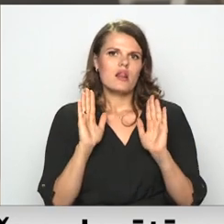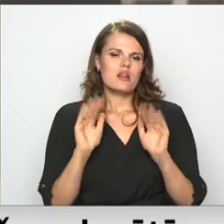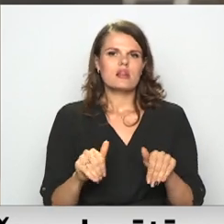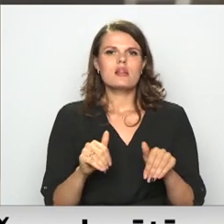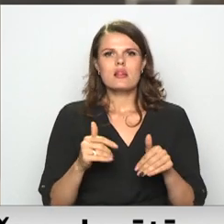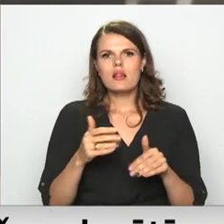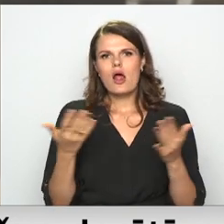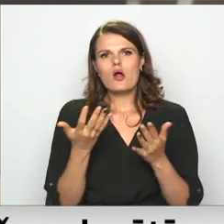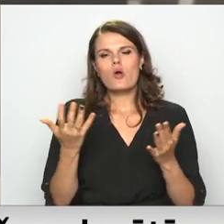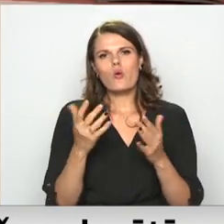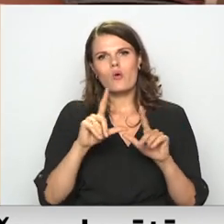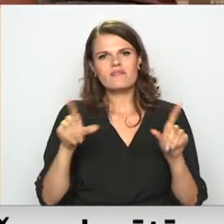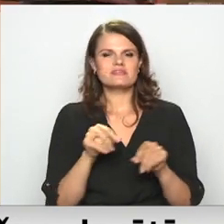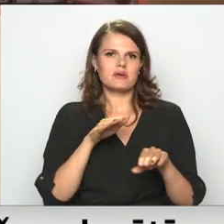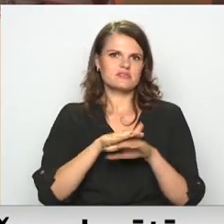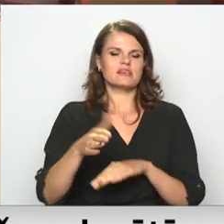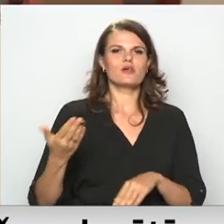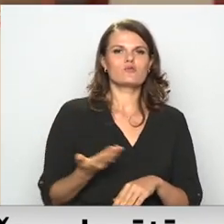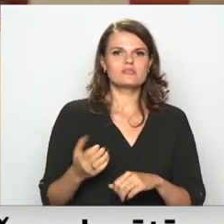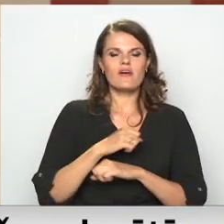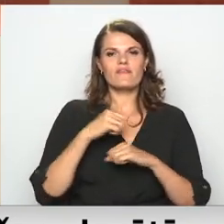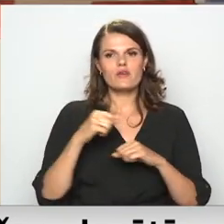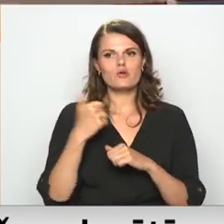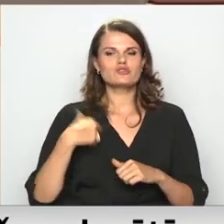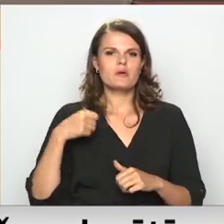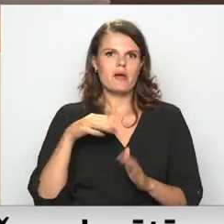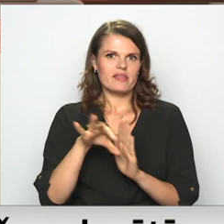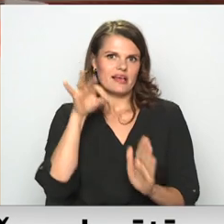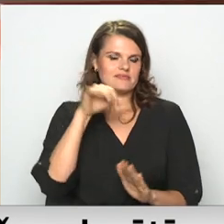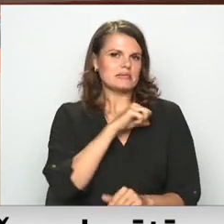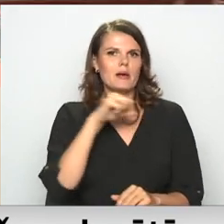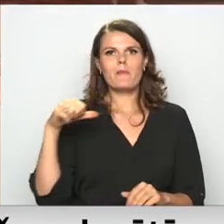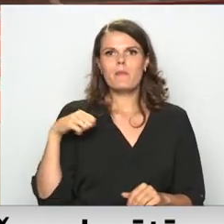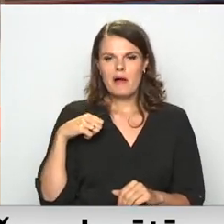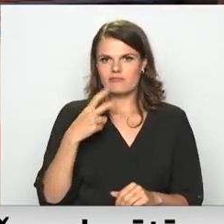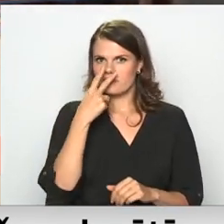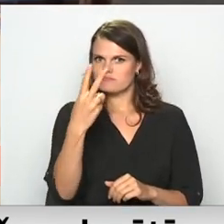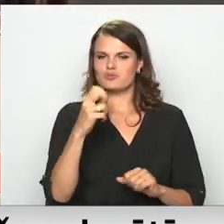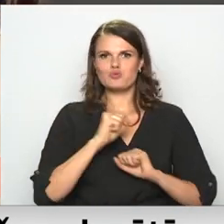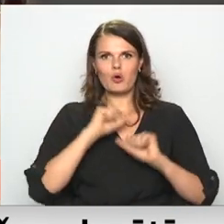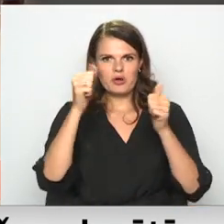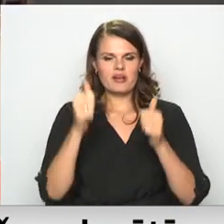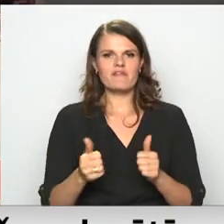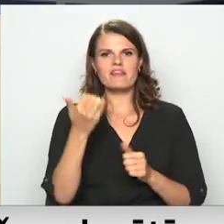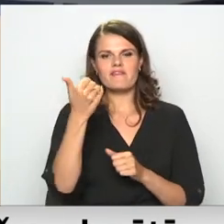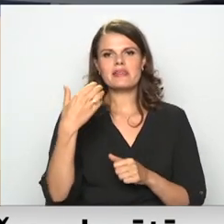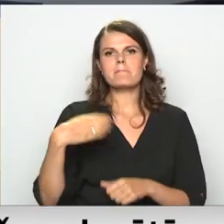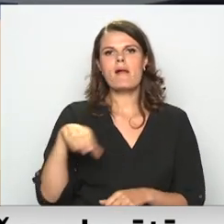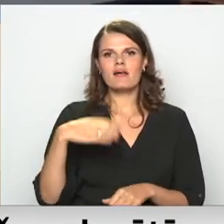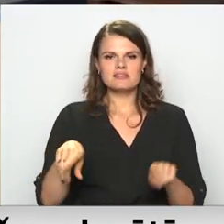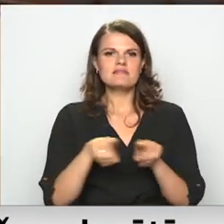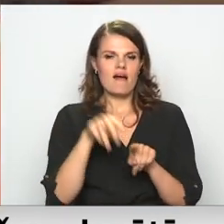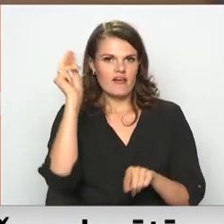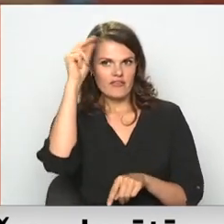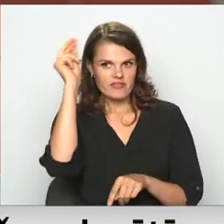kaut ko vispār sasniegt dzīvē. Vingrošana meitene izvēlējās pati, redzot, ka šajā sporta veidā nodarbojas viņas māsīca.